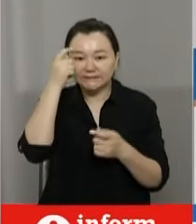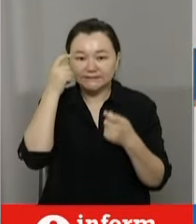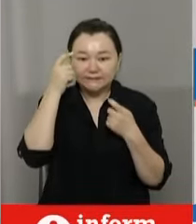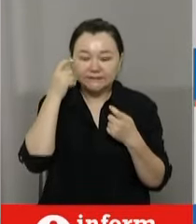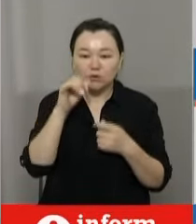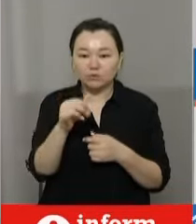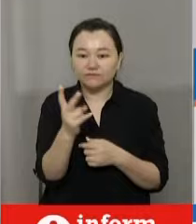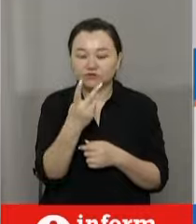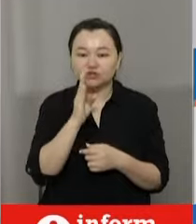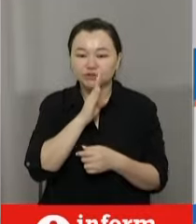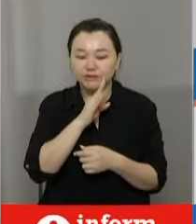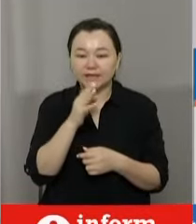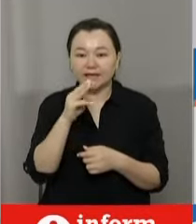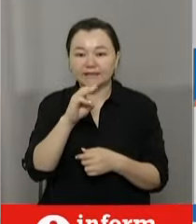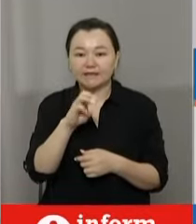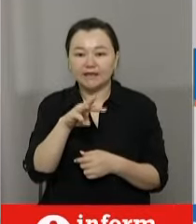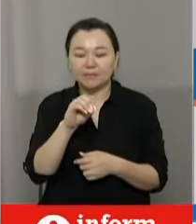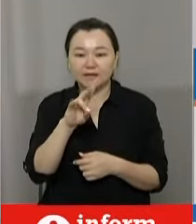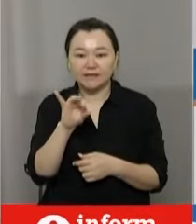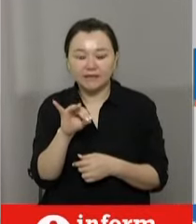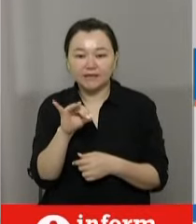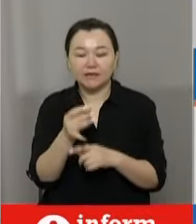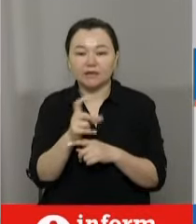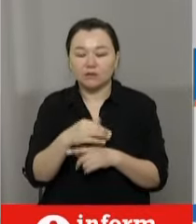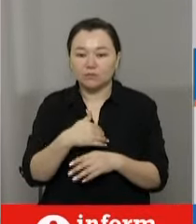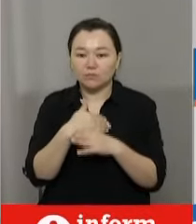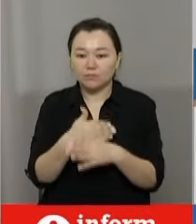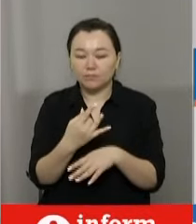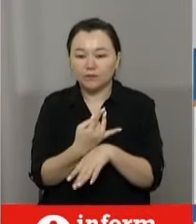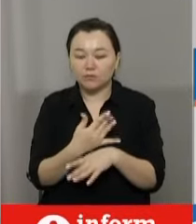обоих женщин в области темени. Нами была оказана первая